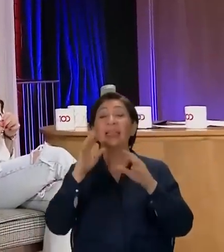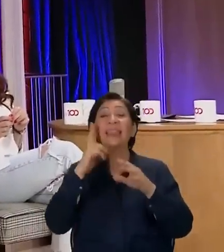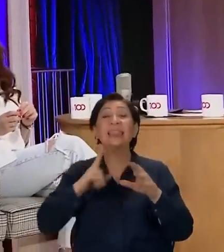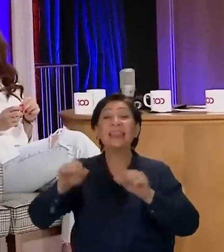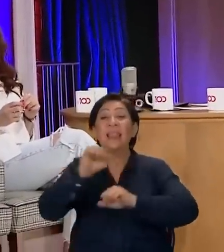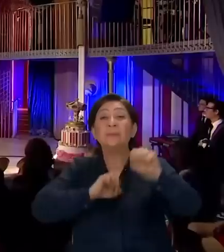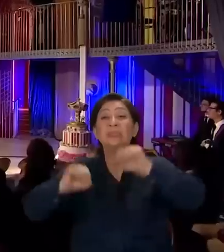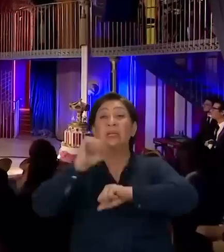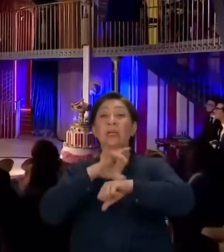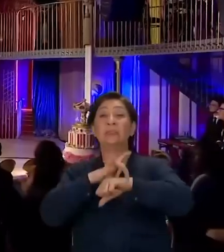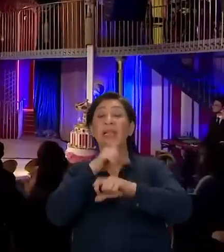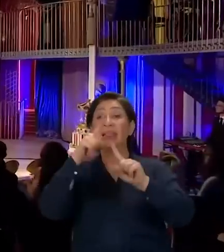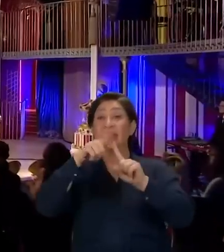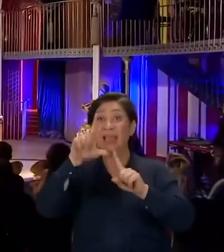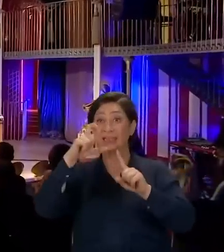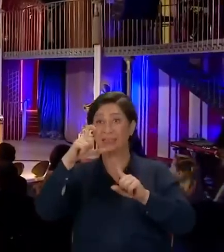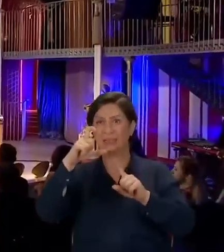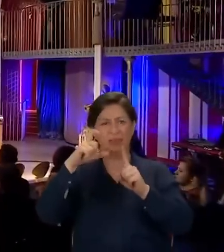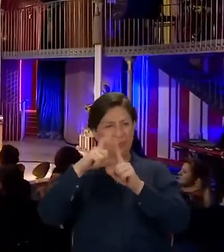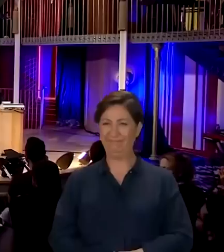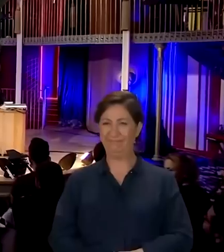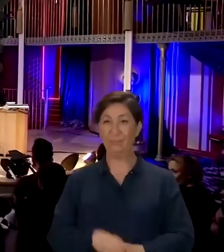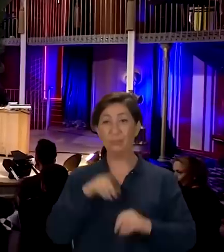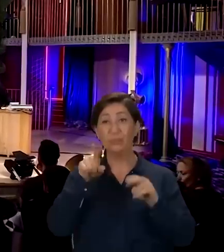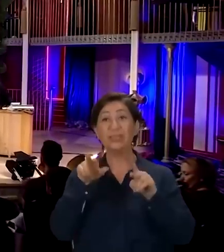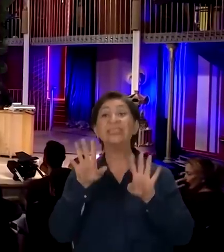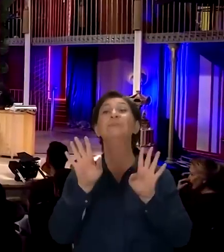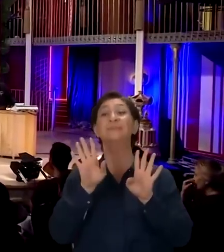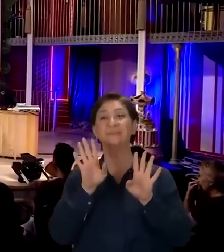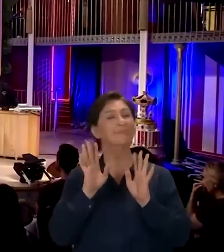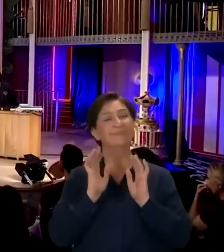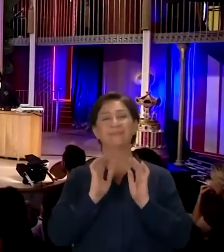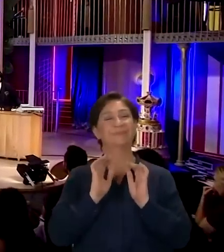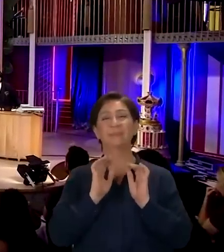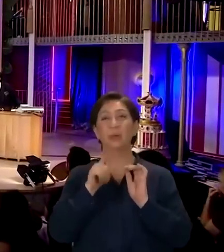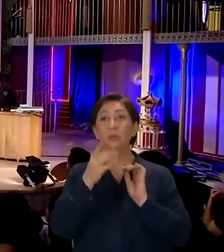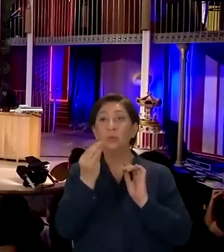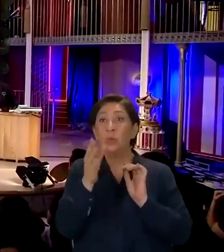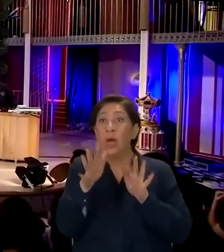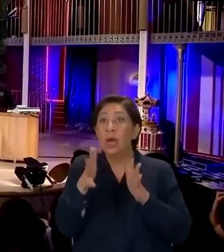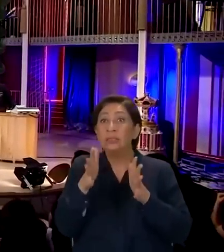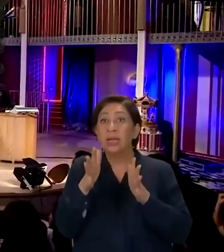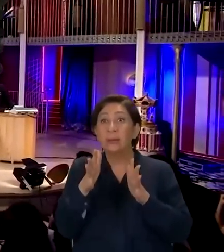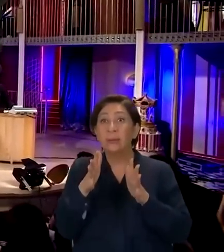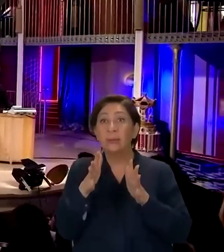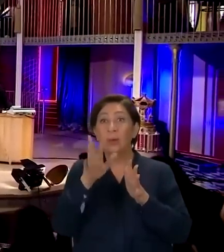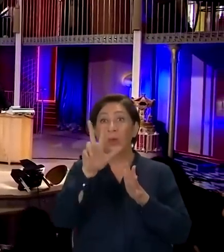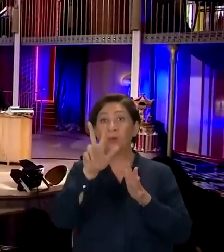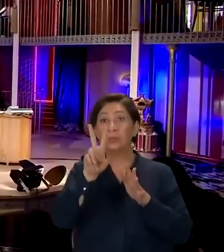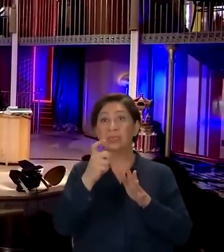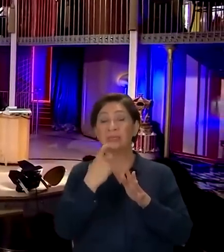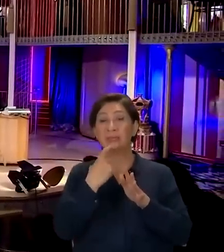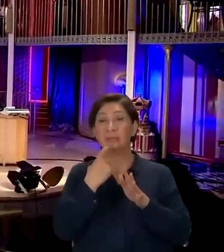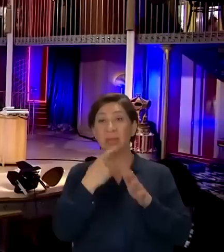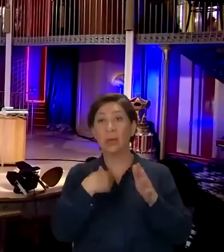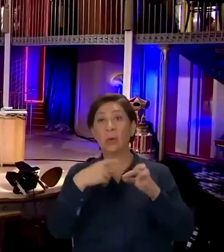hastaları. TLC. TLC. D-Max mı TLC mi? TLC değil mi? Bu kadar değilim ama. Ama bu çok acayip abi. Sanıyorum 32 yaşımda ruh